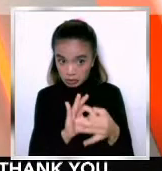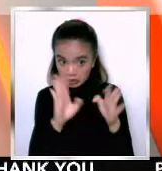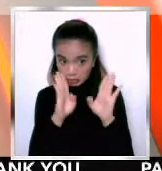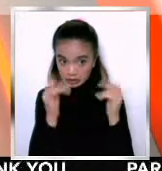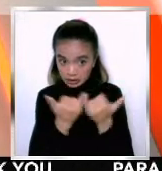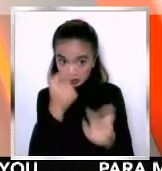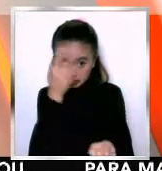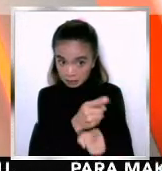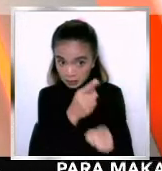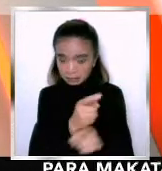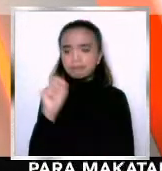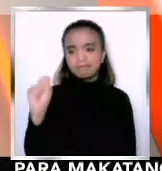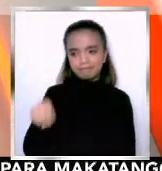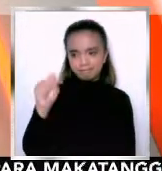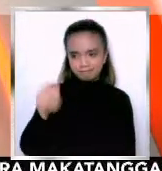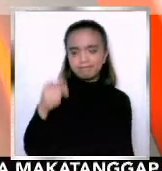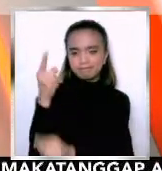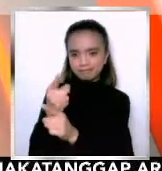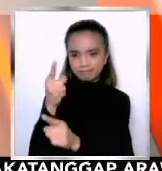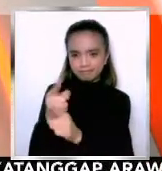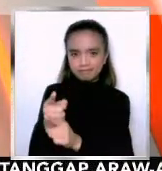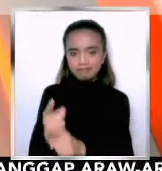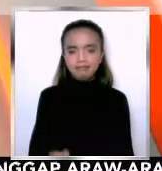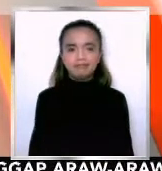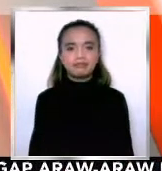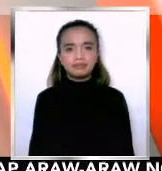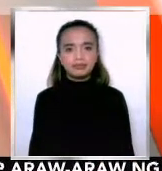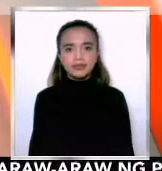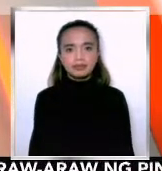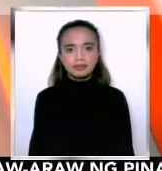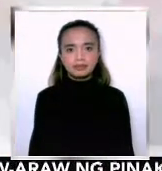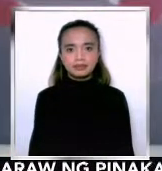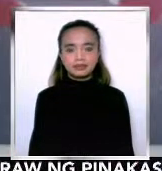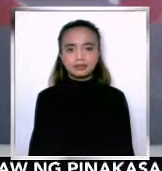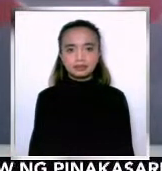correct. Rafi Tima nakatutok, 24 oras.